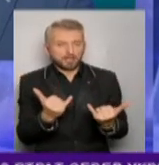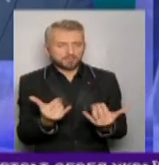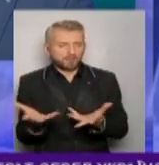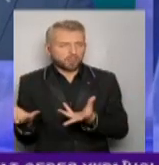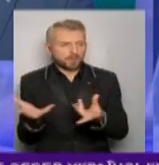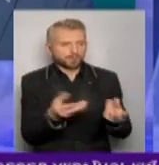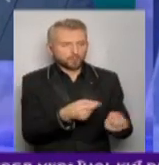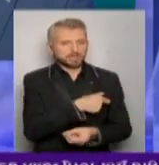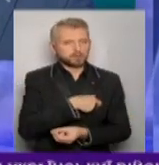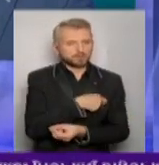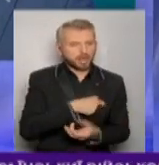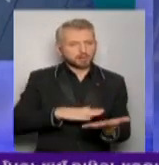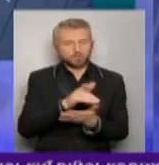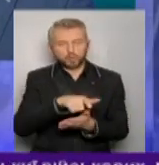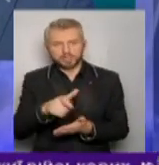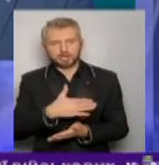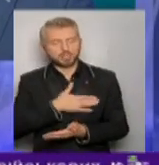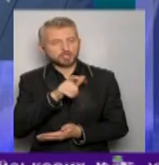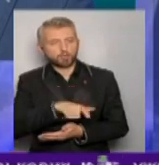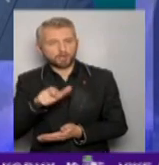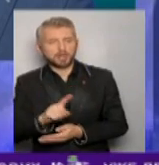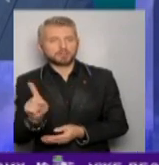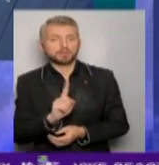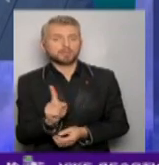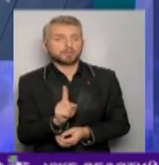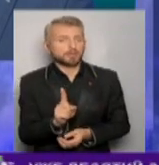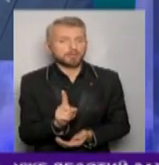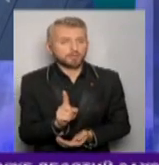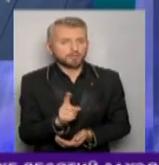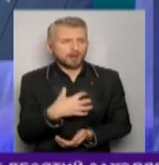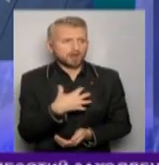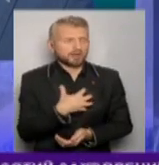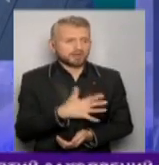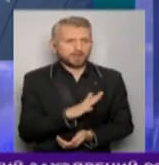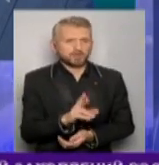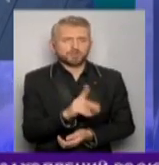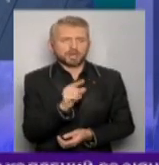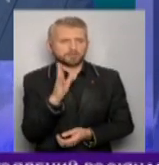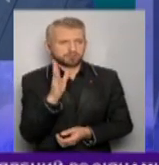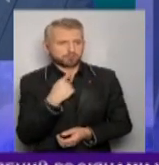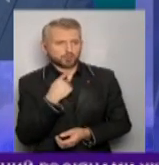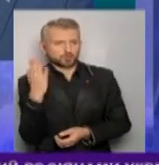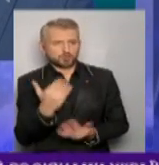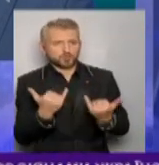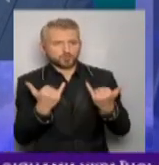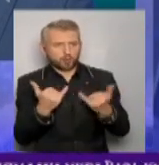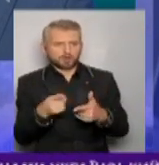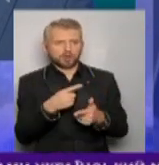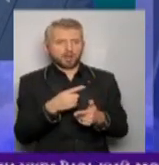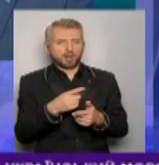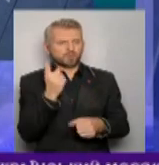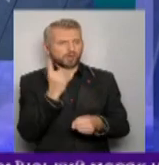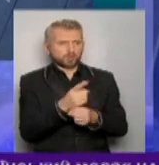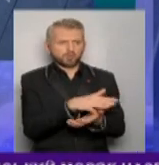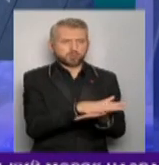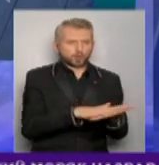і депутатам, і політикам, і нашим громадянам, що не важливо, як ми проголосуємо сьогодні, чи продовжимо ми його з